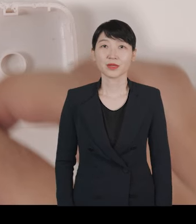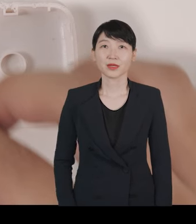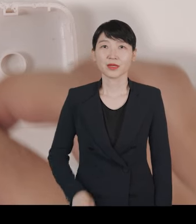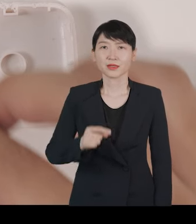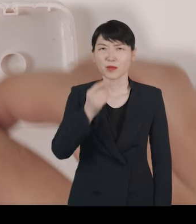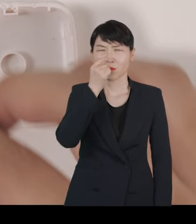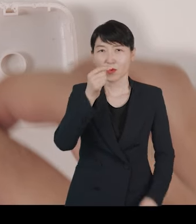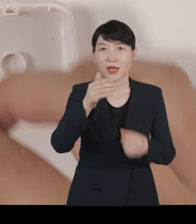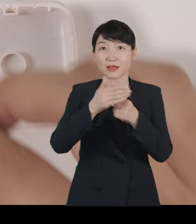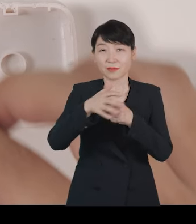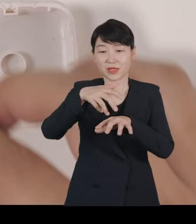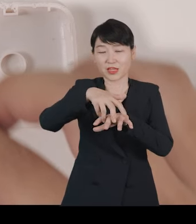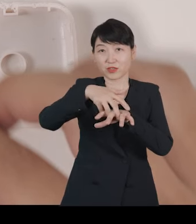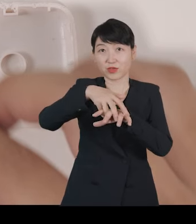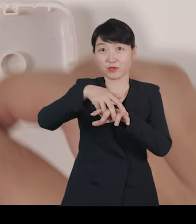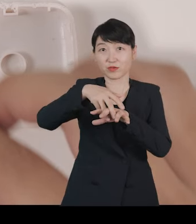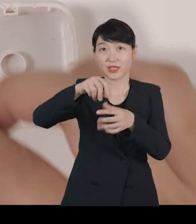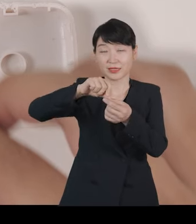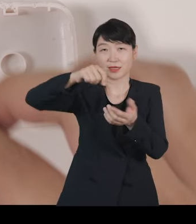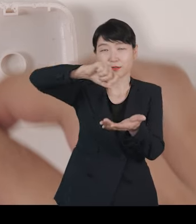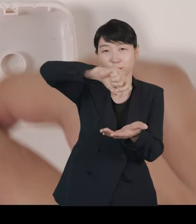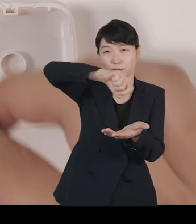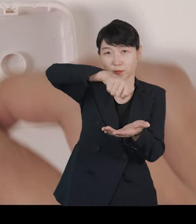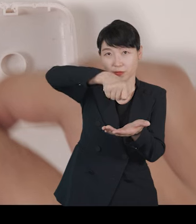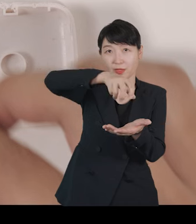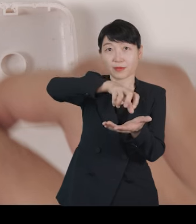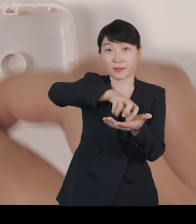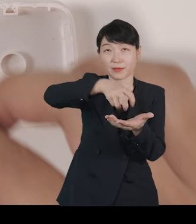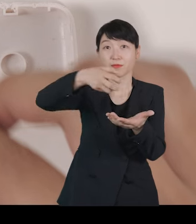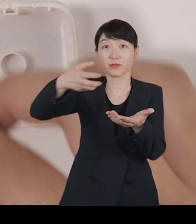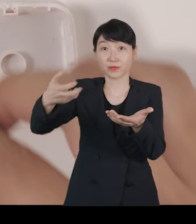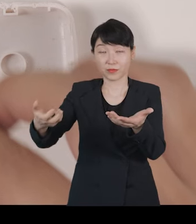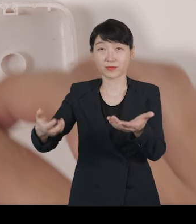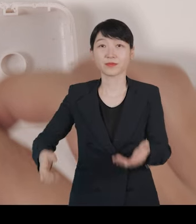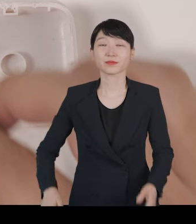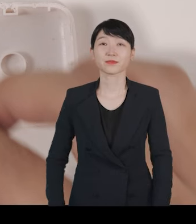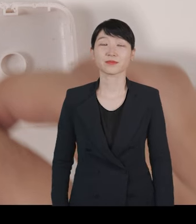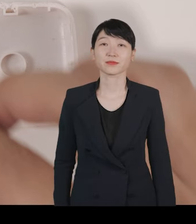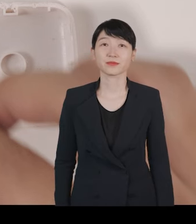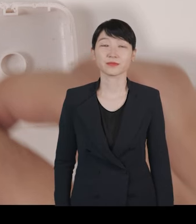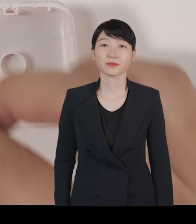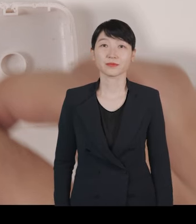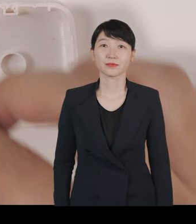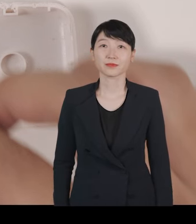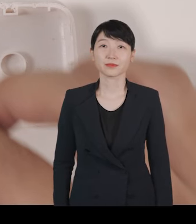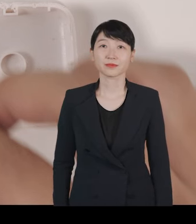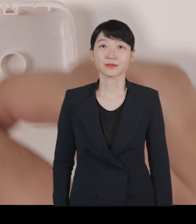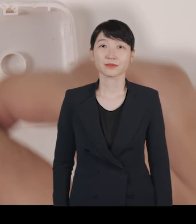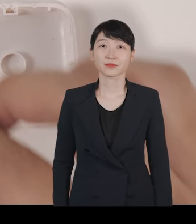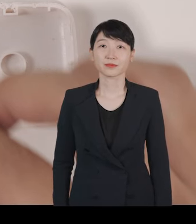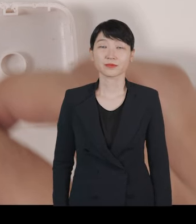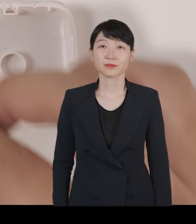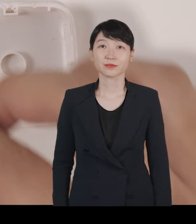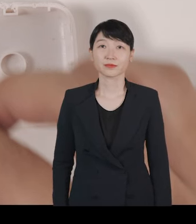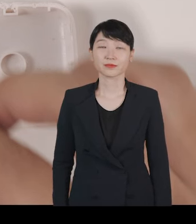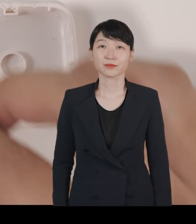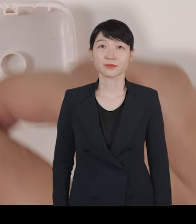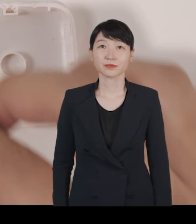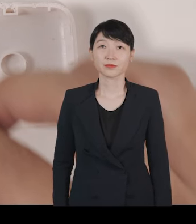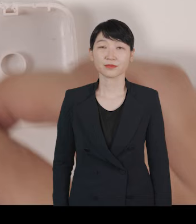드라이버 날 부위를 천으로 감싼 후 리셋 버튼 홈에 삽입해 가볍게 한번 돌리고 센서 덮개를 엽니다.